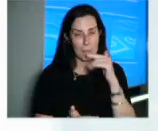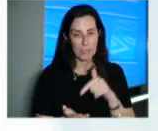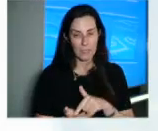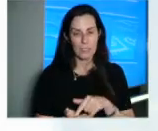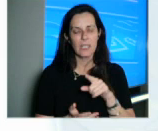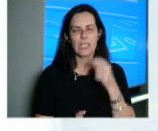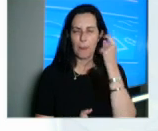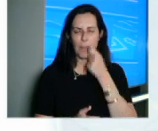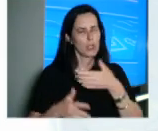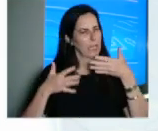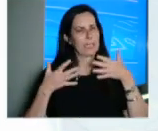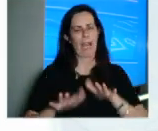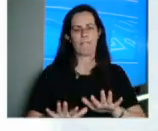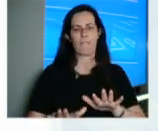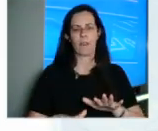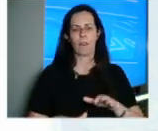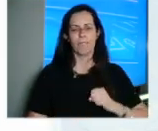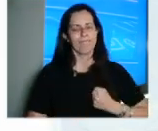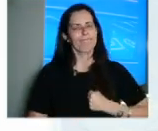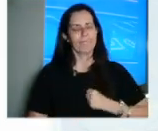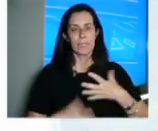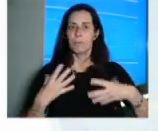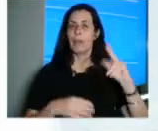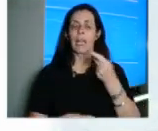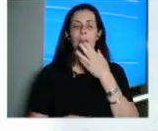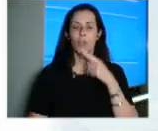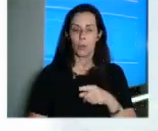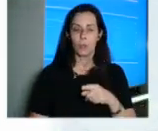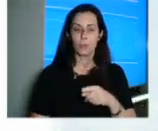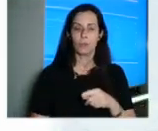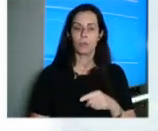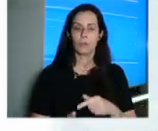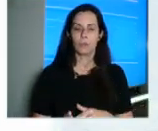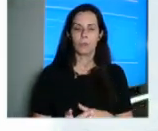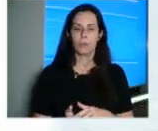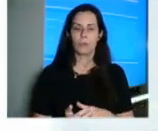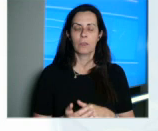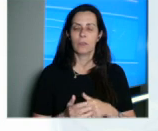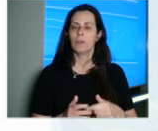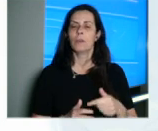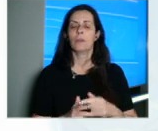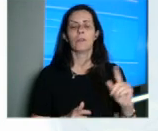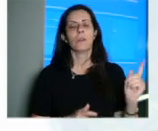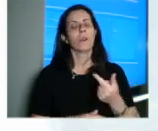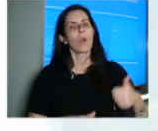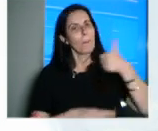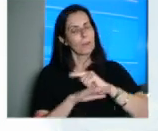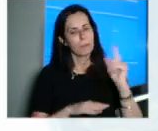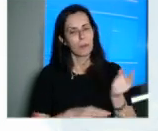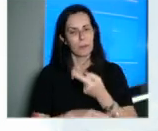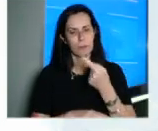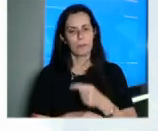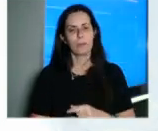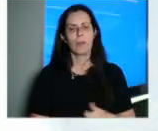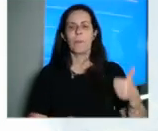דייגו הוא פשע שנאה ניתב, הלב עם הקהילה היהודית בפוואי, מנהיגי הקהילה היהודית כולם חייבים, סליחה,